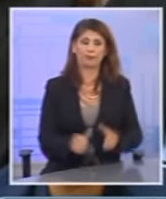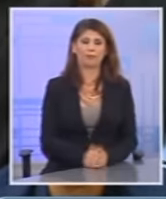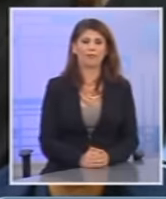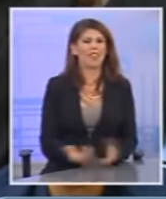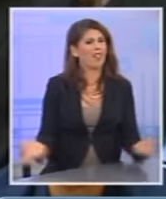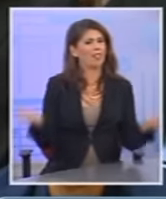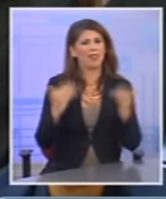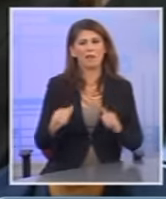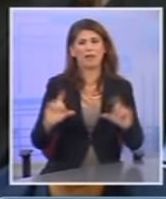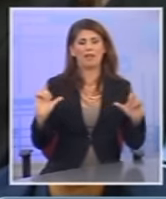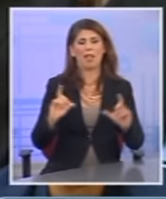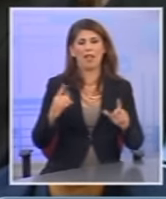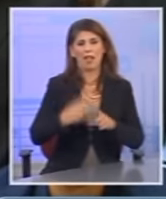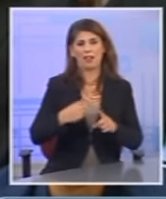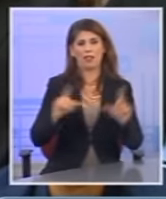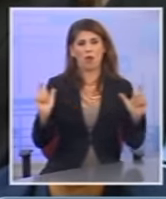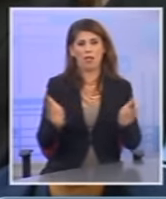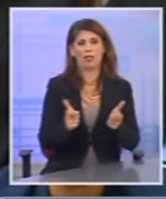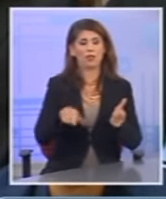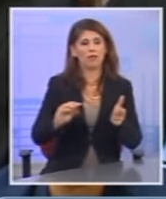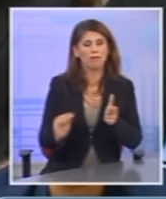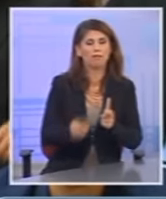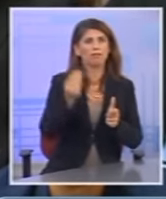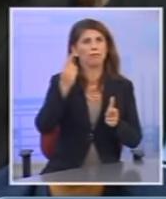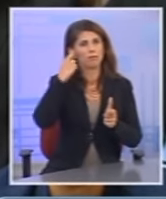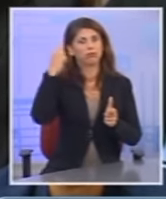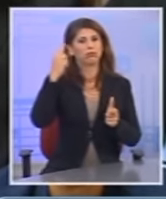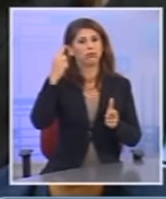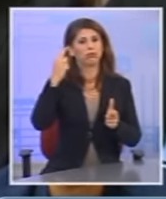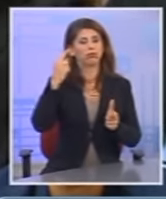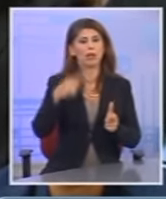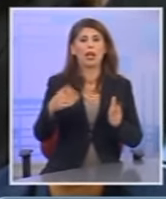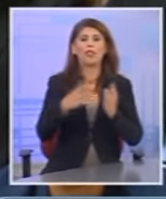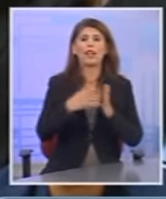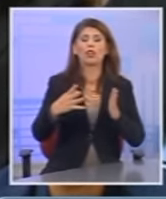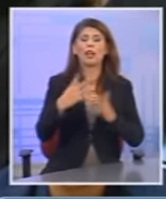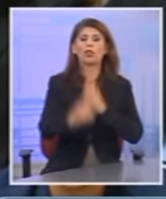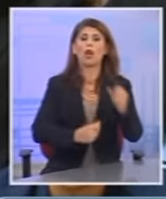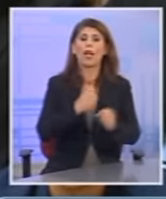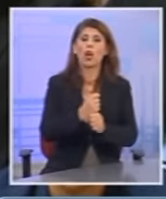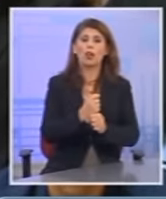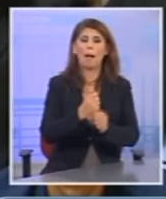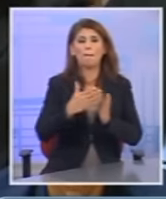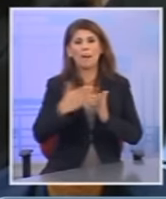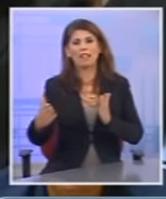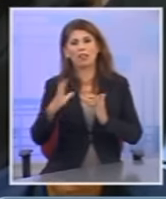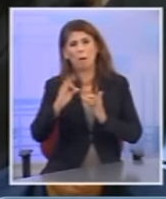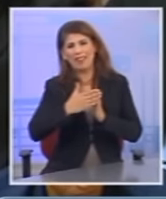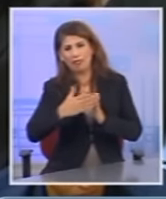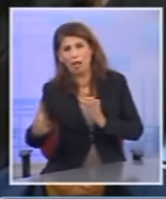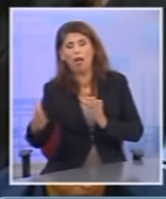δεν υπήρχε ελληνικό έθνος, είναι ένα δημιούργημα του δευτέρου μισού του 19ου αιώνος, το